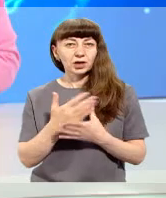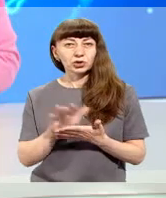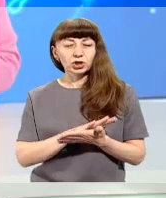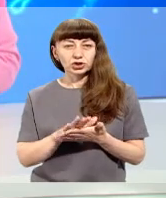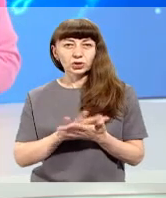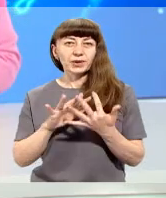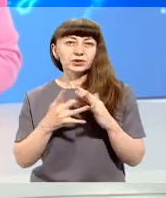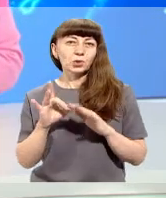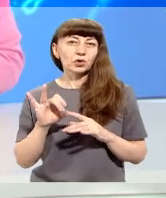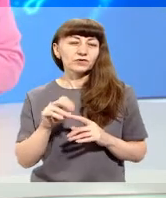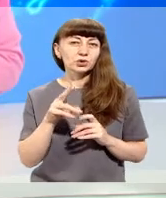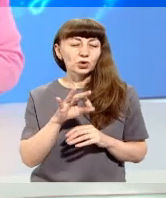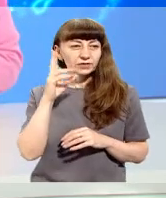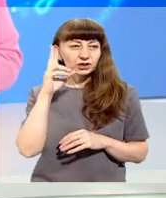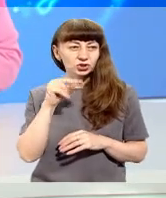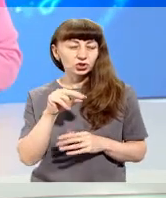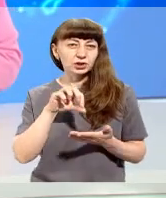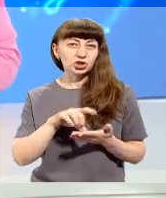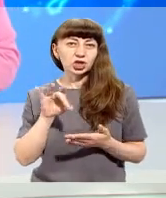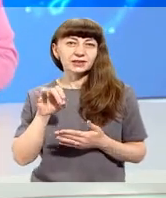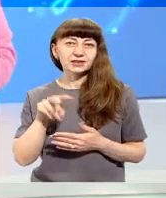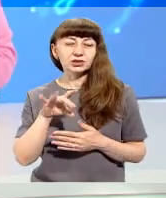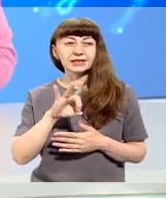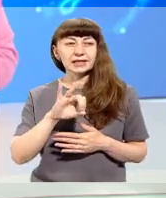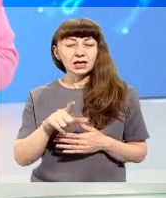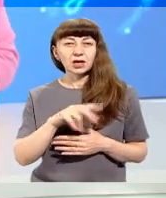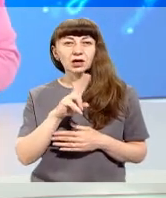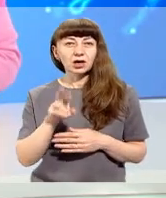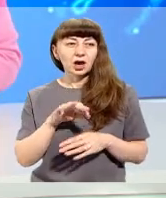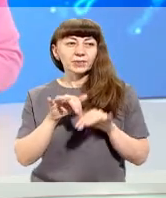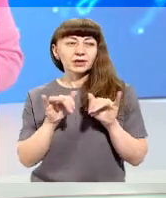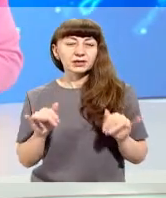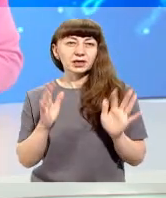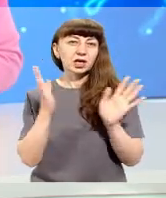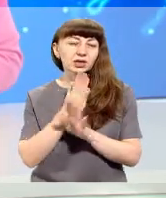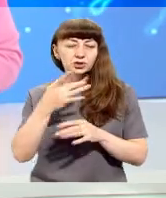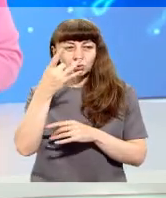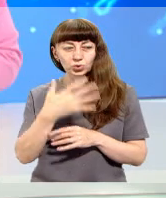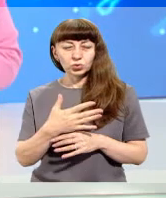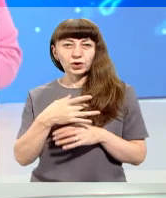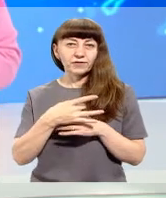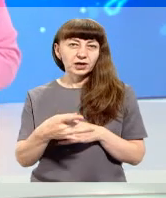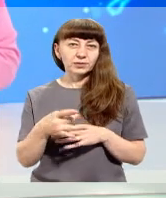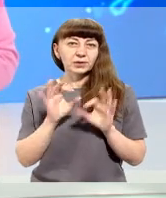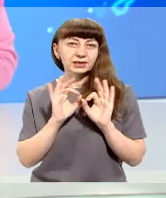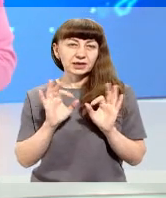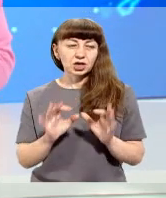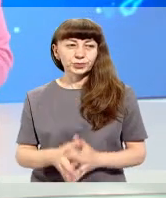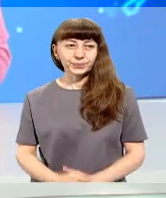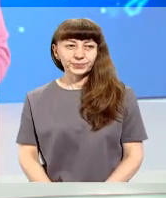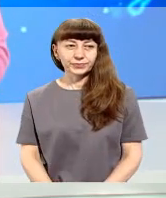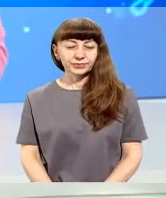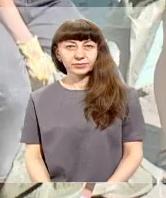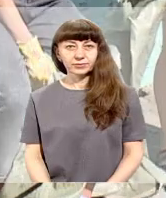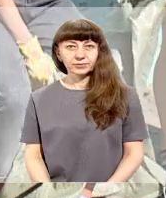села Боровское, в их числе отряд «Жасыл-Ель». О том, как развивается экологическая культура в районе, расскажем в следующем